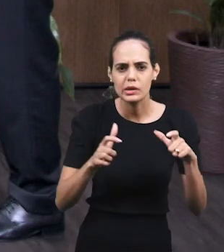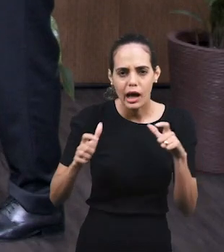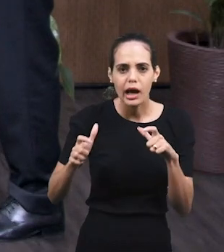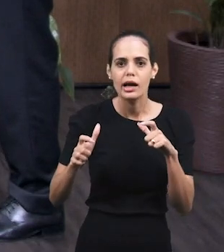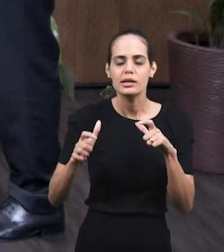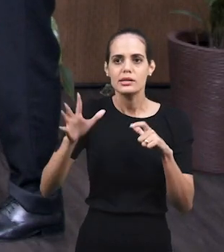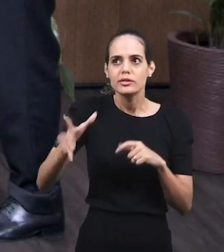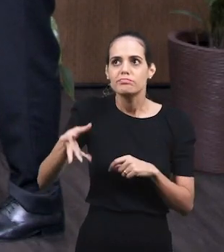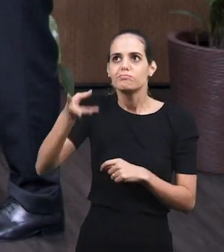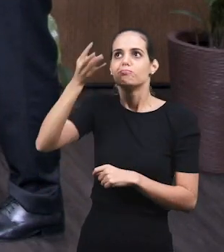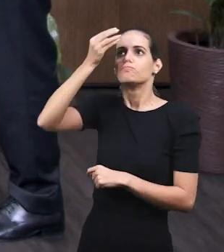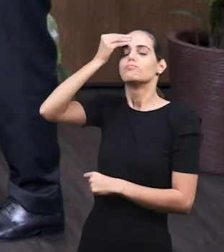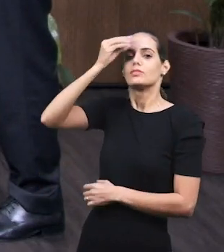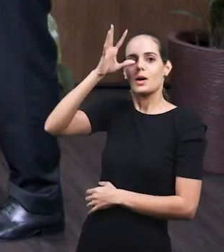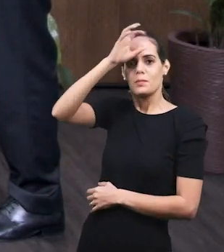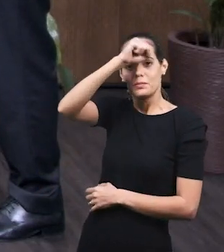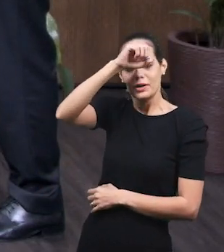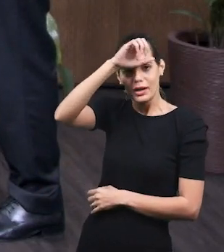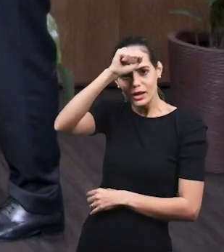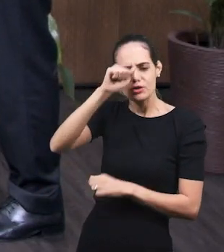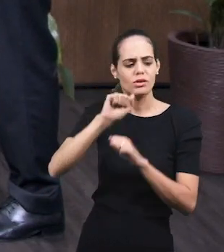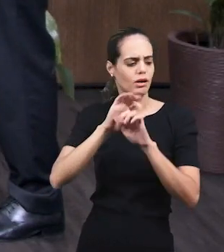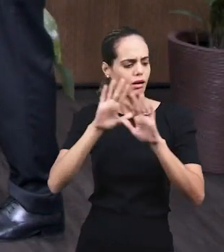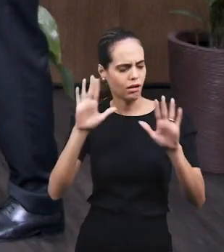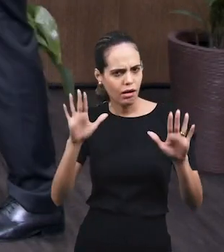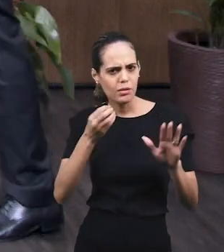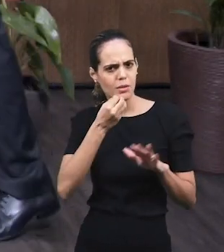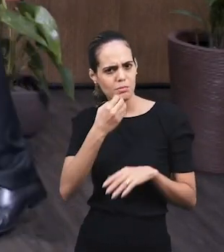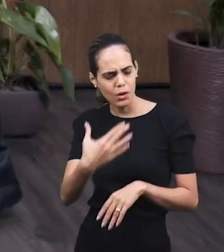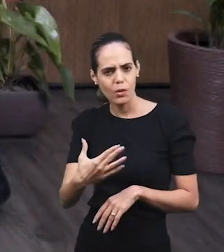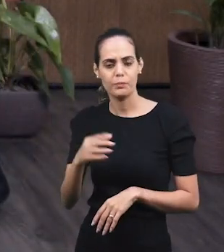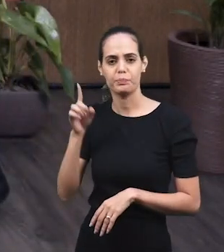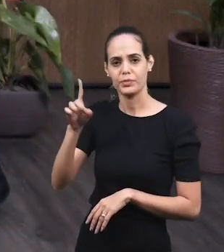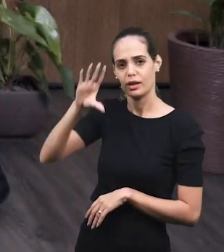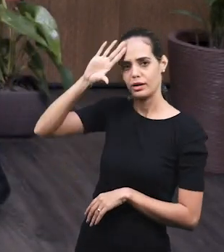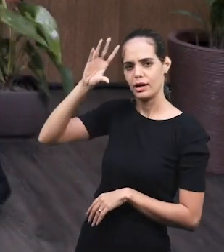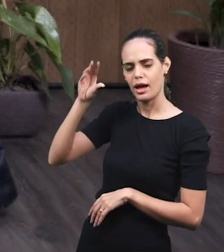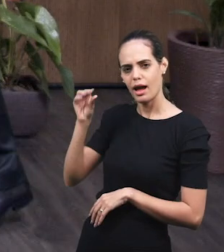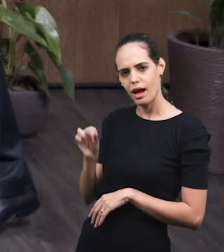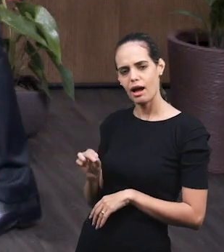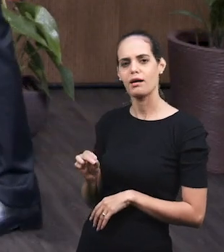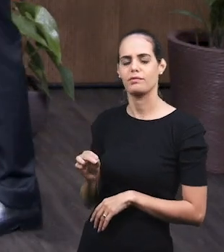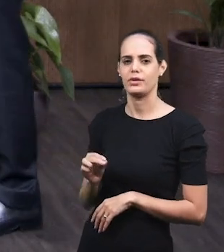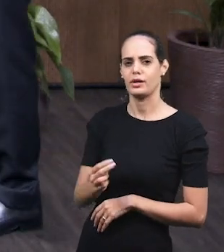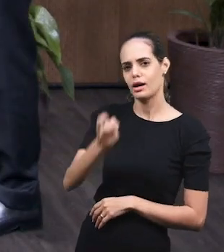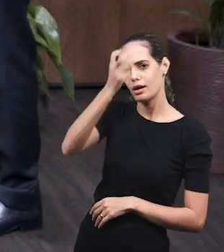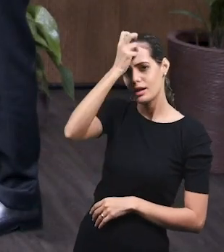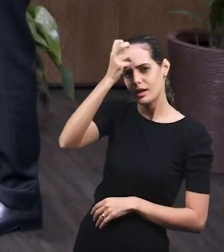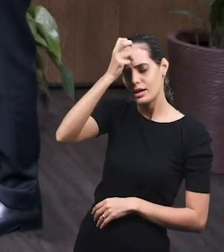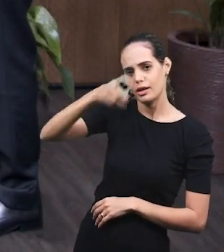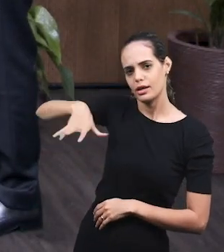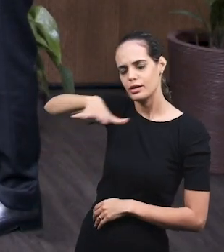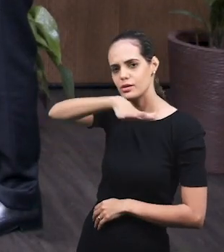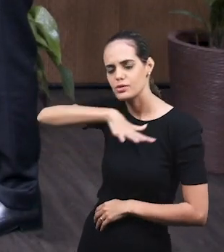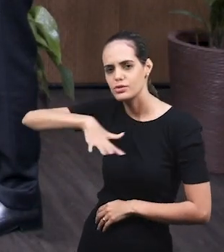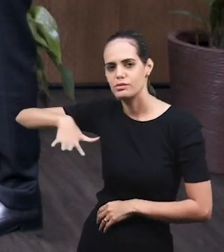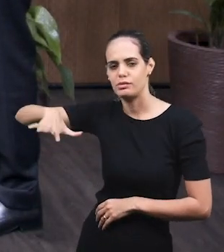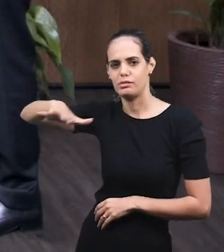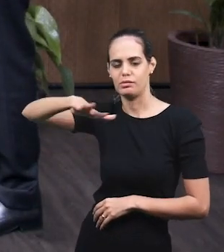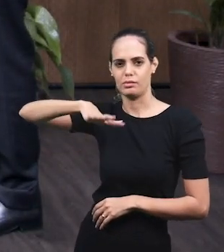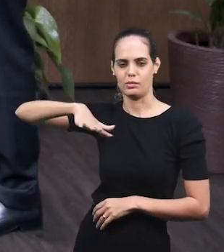cette partie géographique, parce que beaucoup n'ont pas la notion de ces régions et cela enrichit